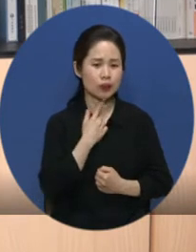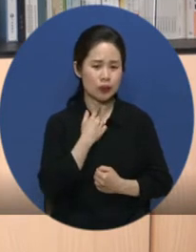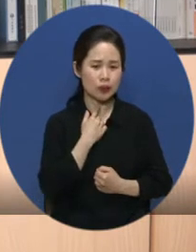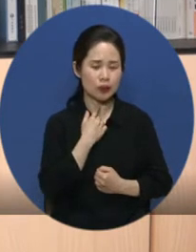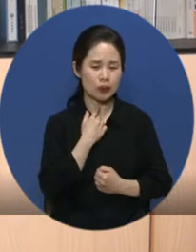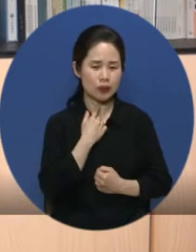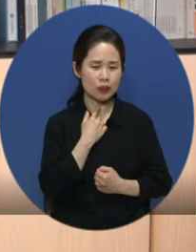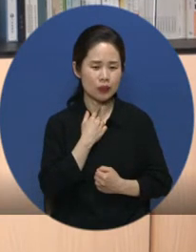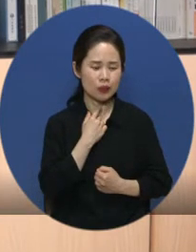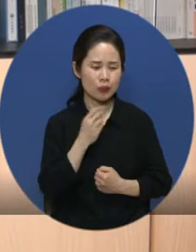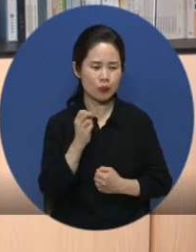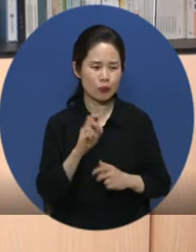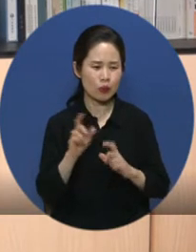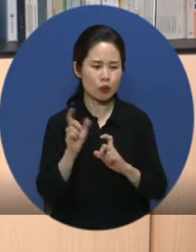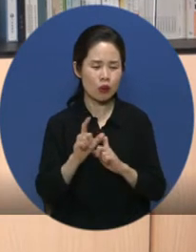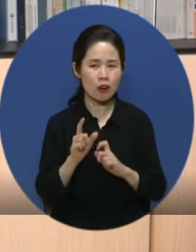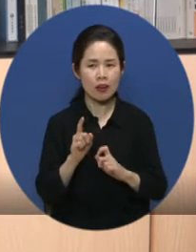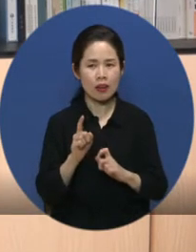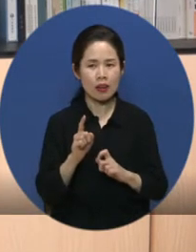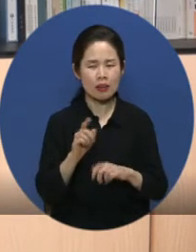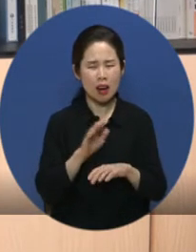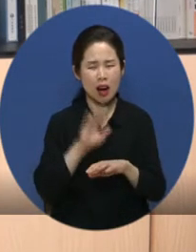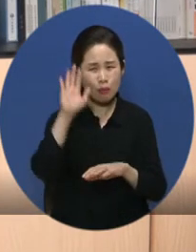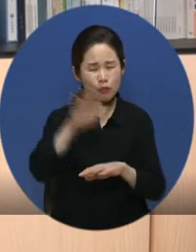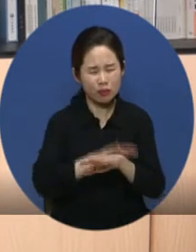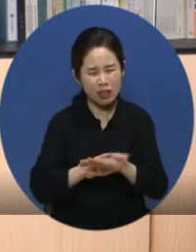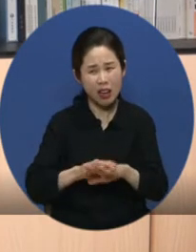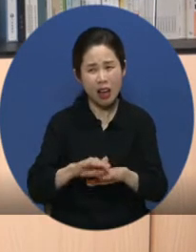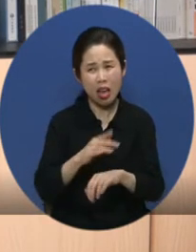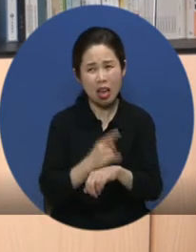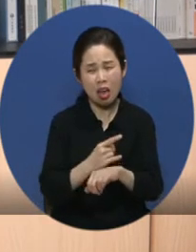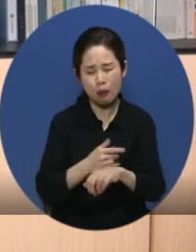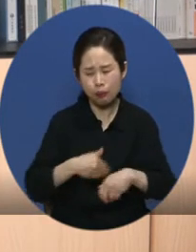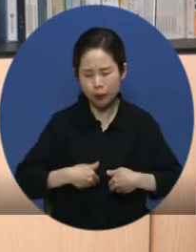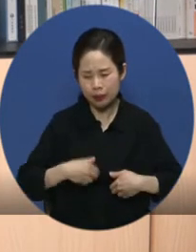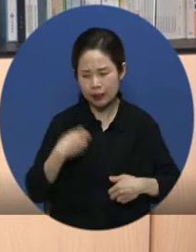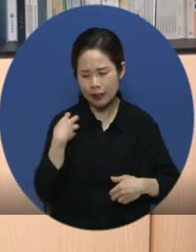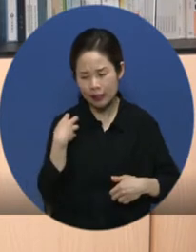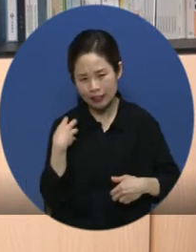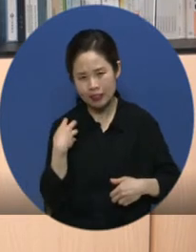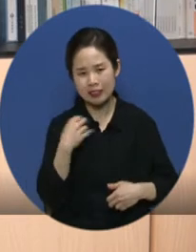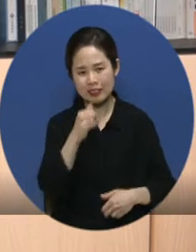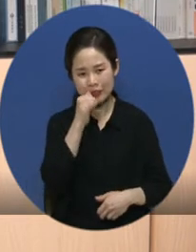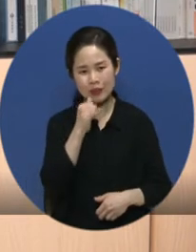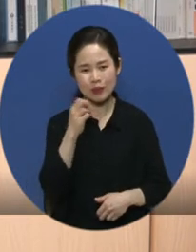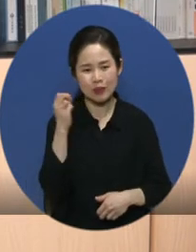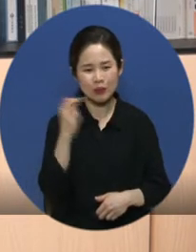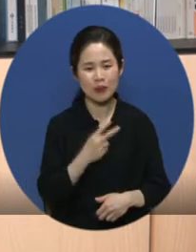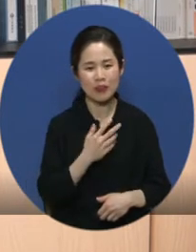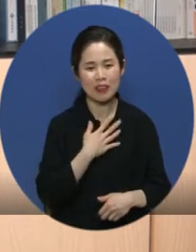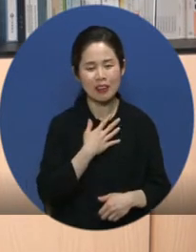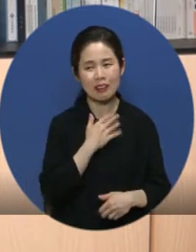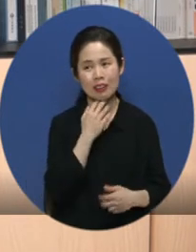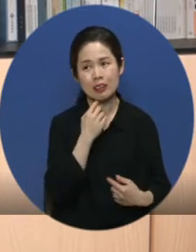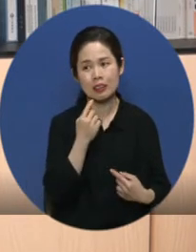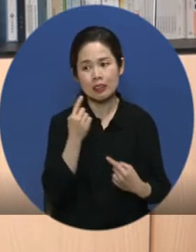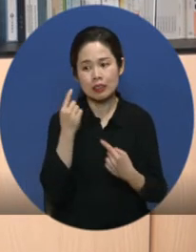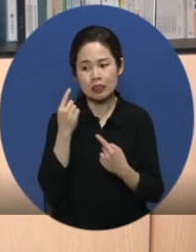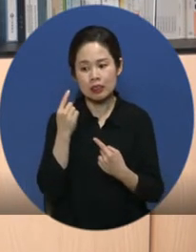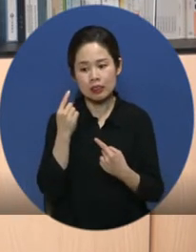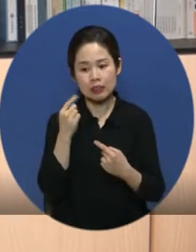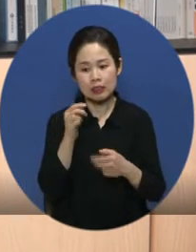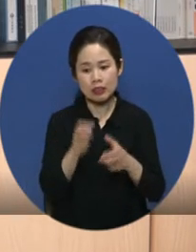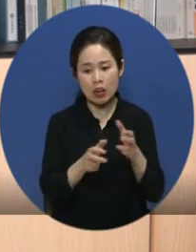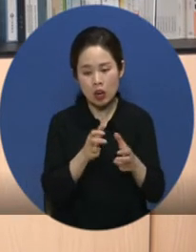큰 짐을 짊어졌다라는 중압감. 그 어간에 제가 나이를 많이 먹었기 때문에 과연 이거 해낼 수 있을까?